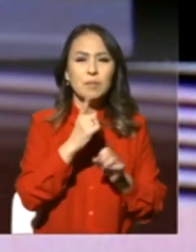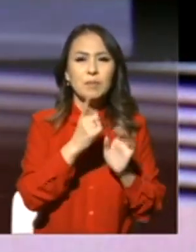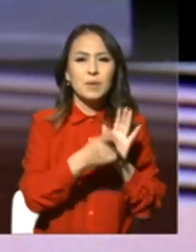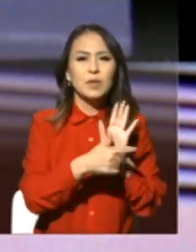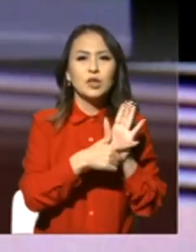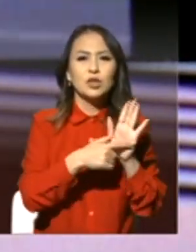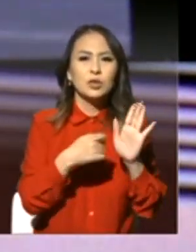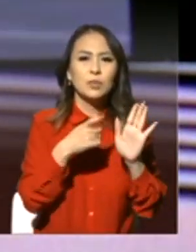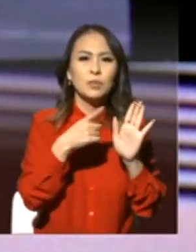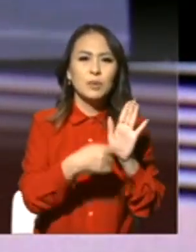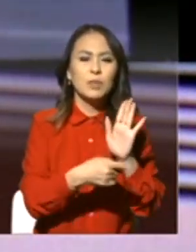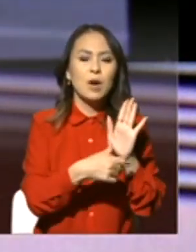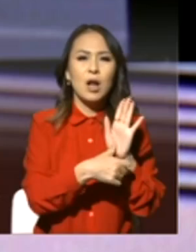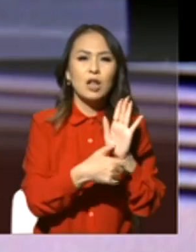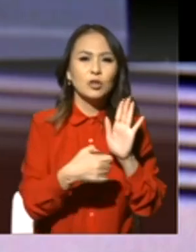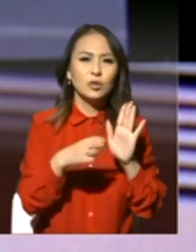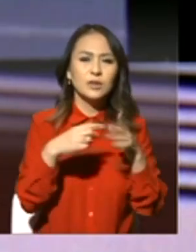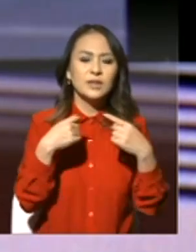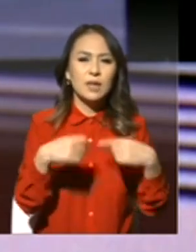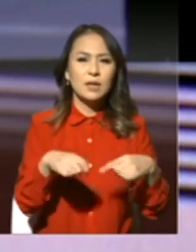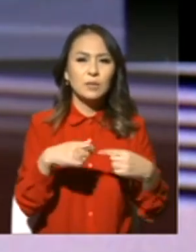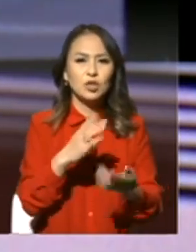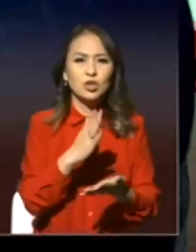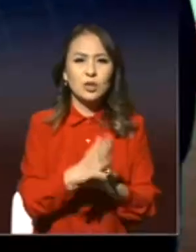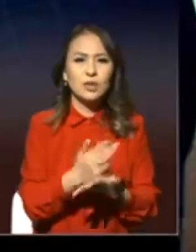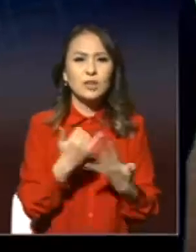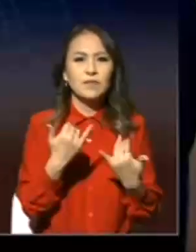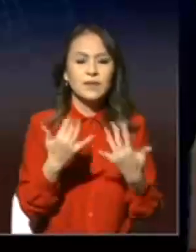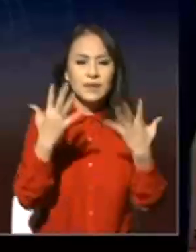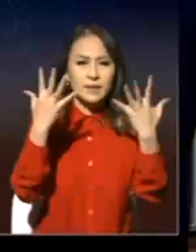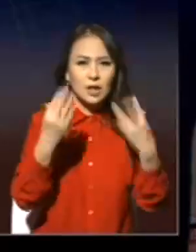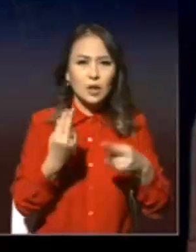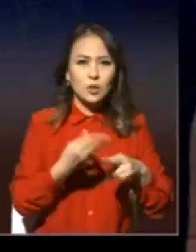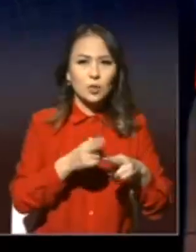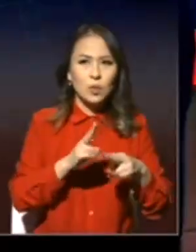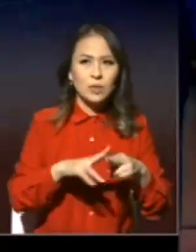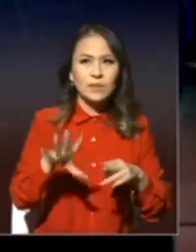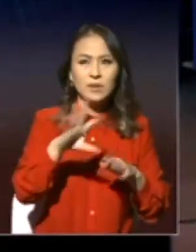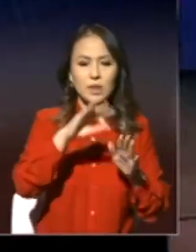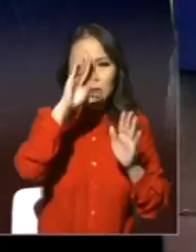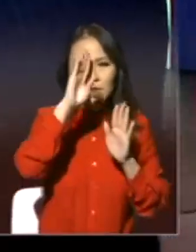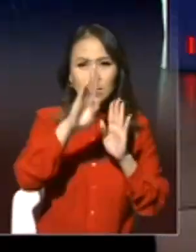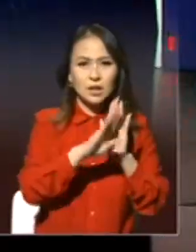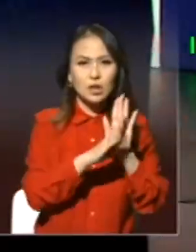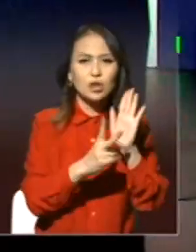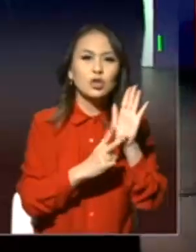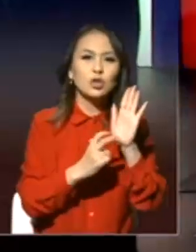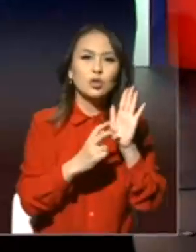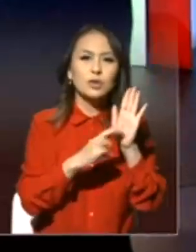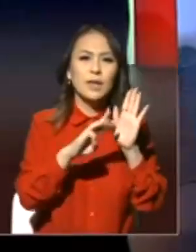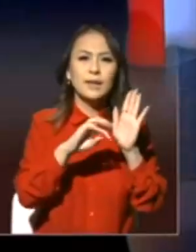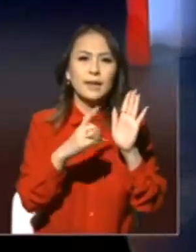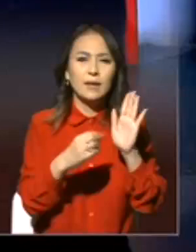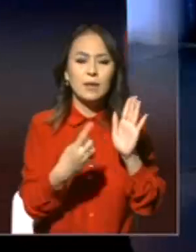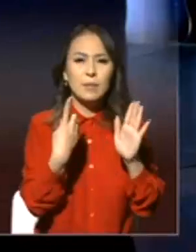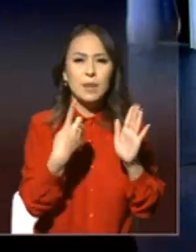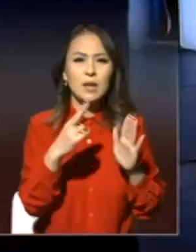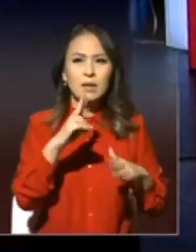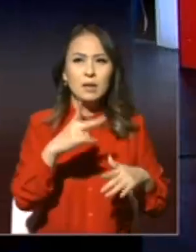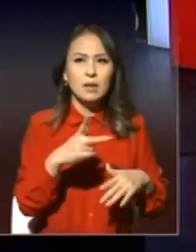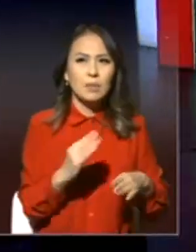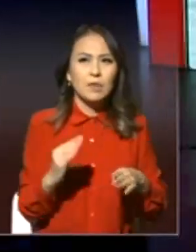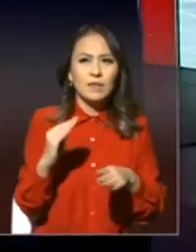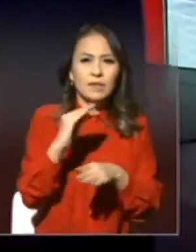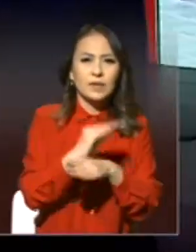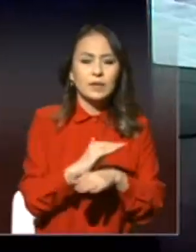теңге, 1600 теңгеден сатып отыр. Бүгінгі күні баға сондай. Сонда көтерме баға қанша? 700 теңге 1 килограммға. Ол енді